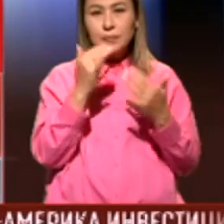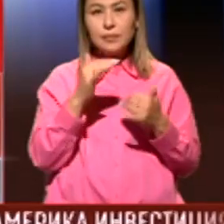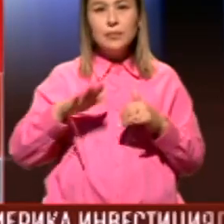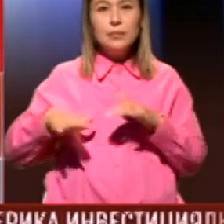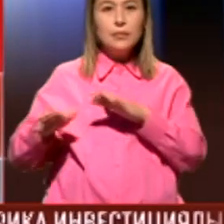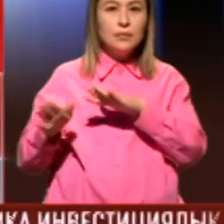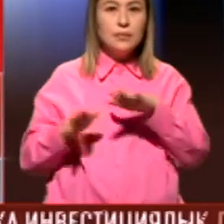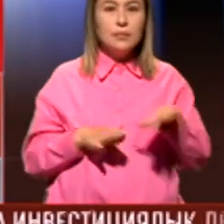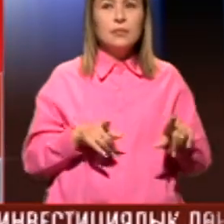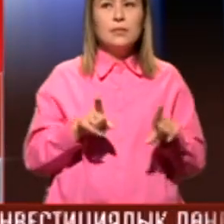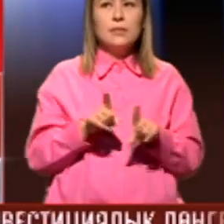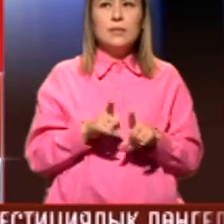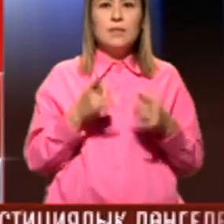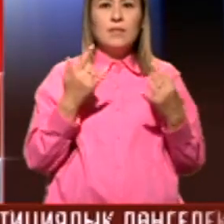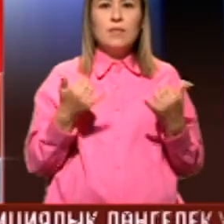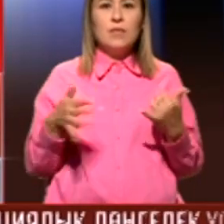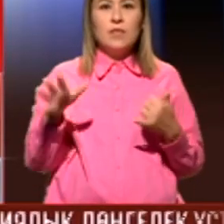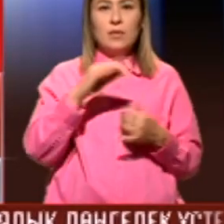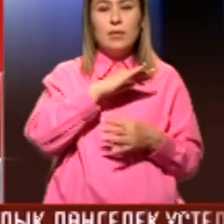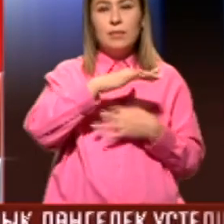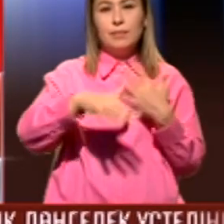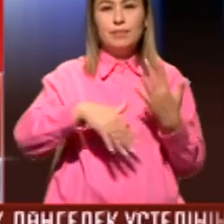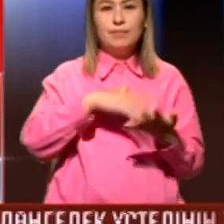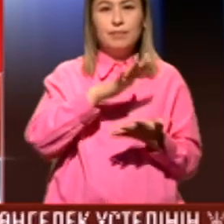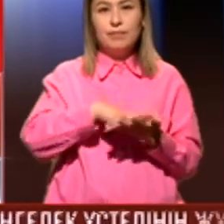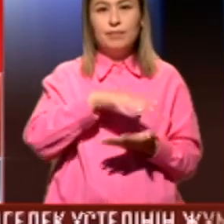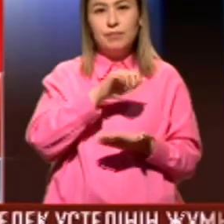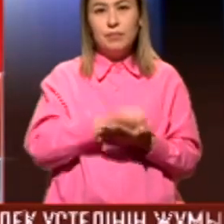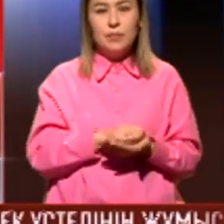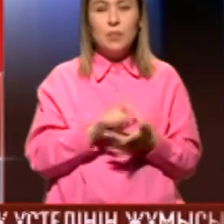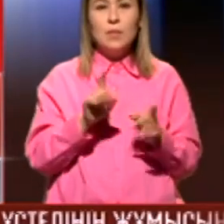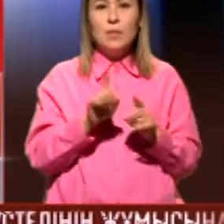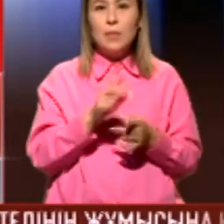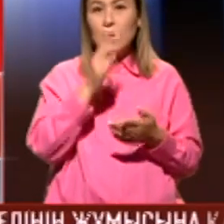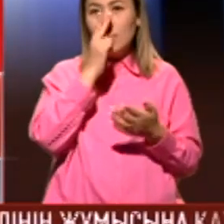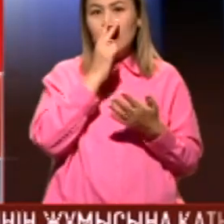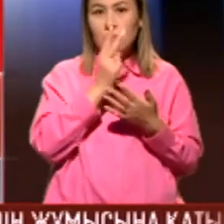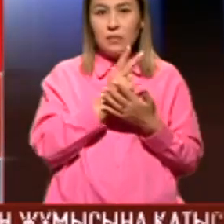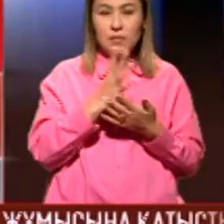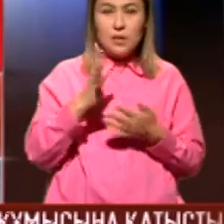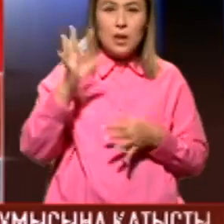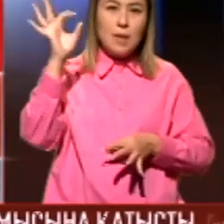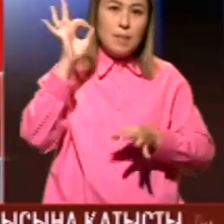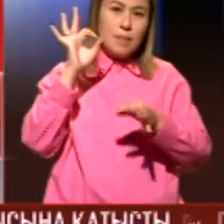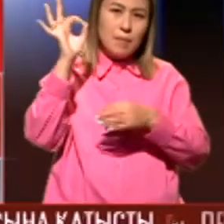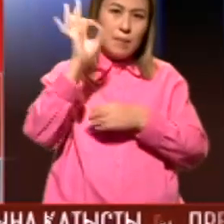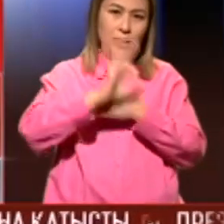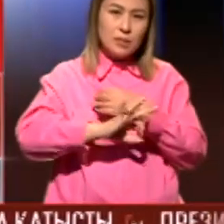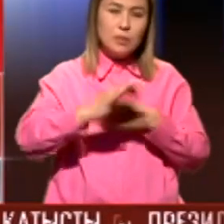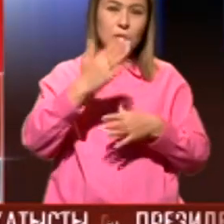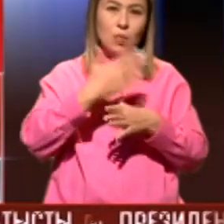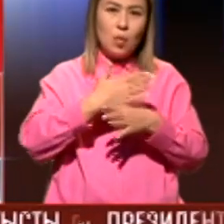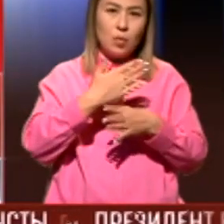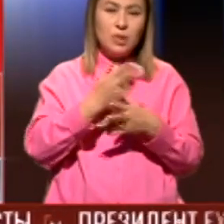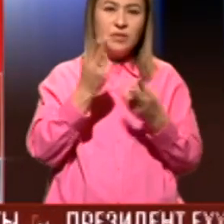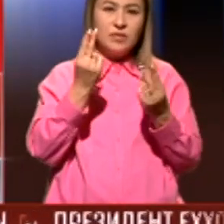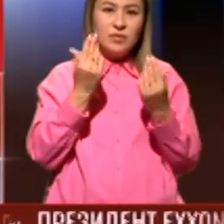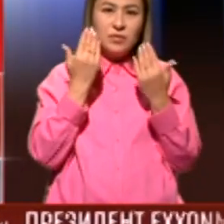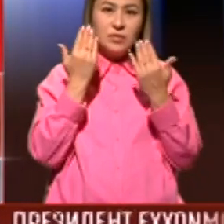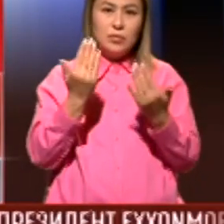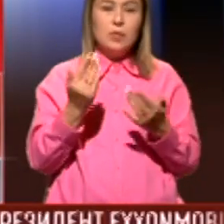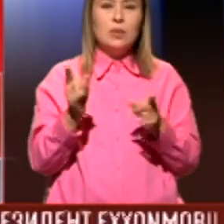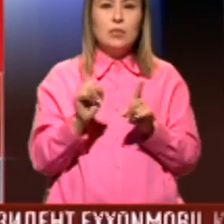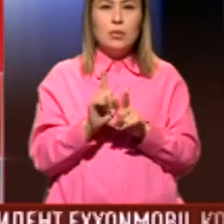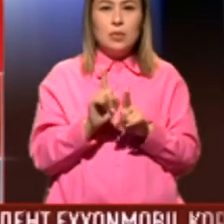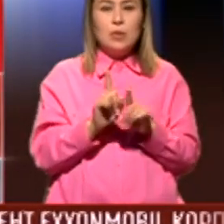ертегі сияқты. Бүгін соның бәрін тасталқан шықты. Соның өзінде батыстың көмегі, батыстың қаруы, батыстың қаражаты басқасымен келіп